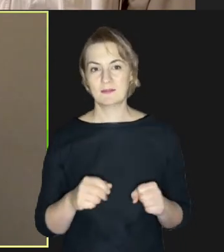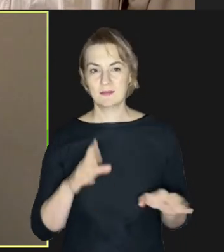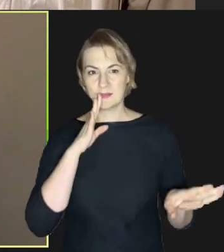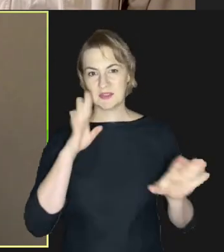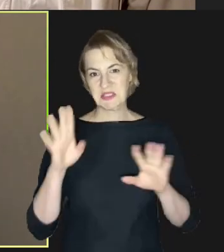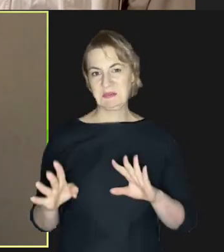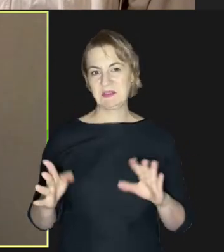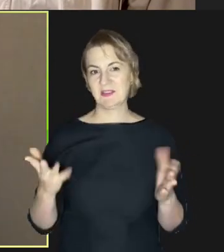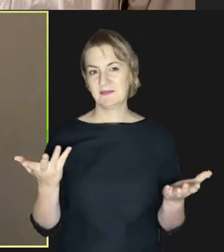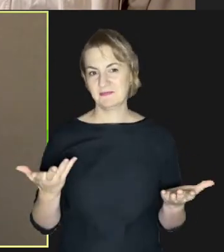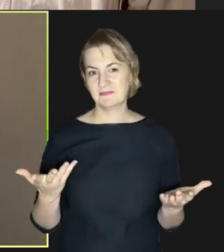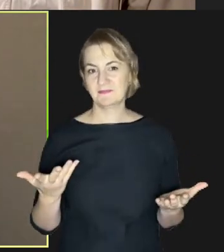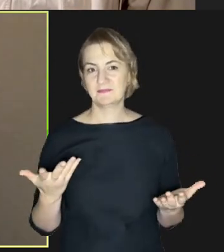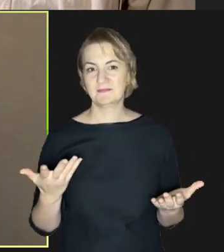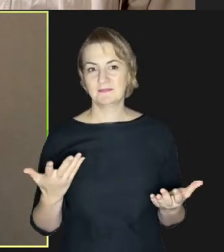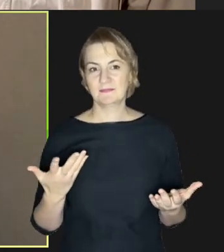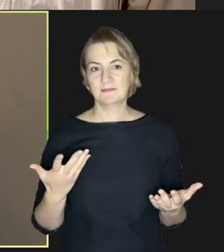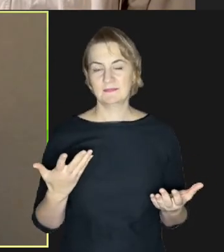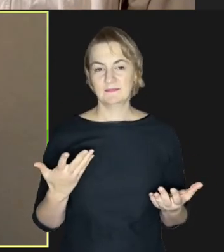no jakiś po prostu